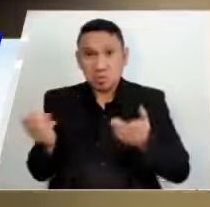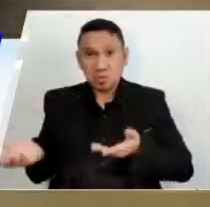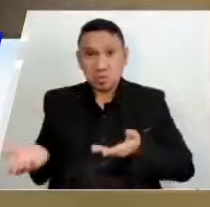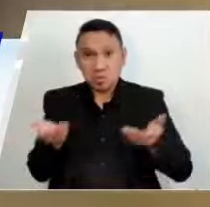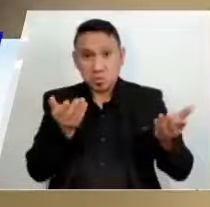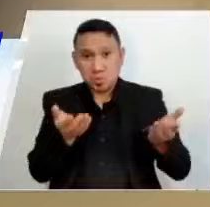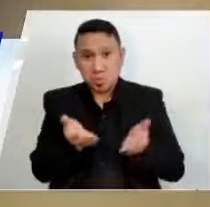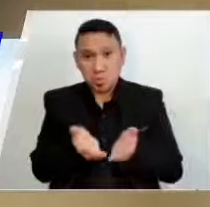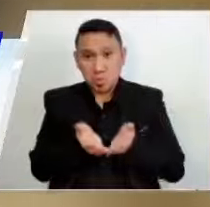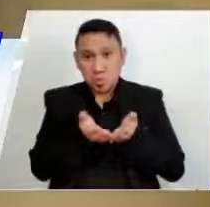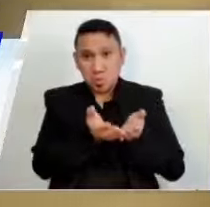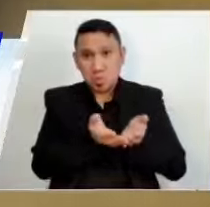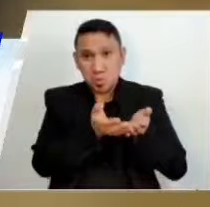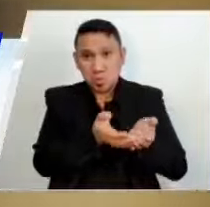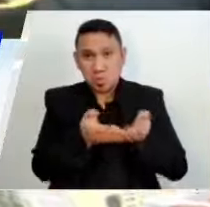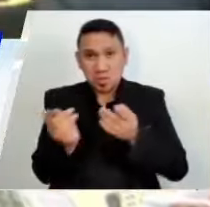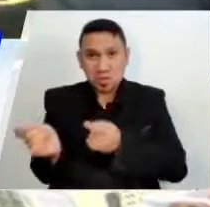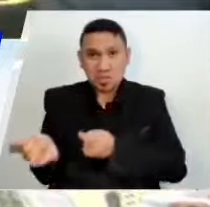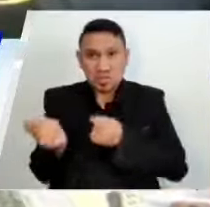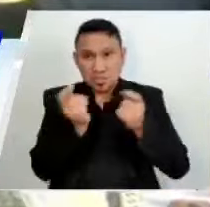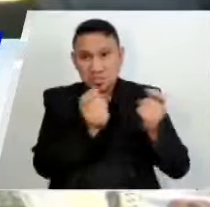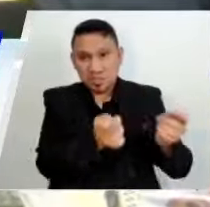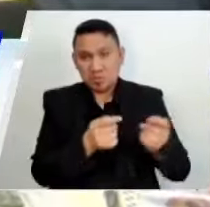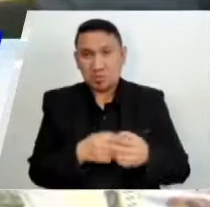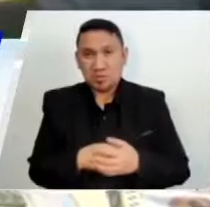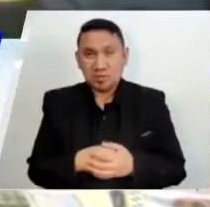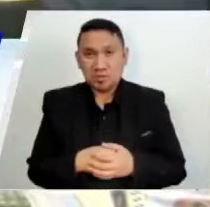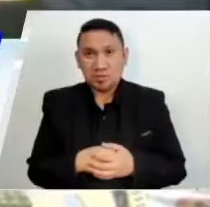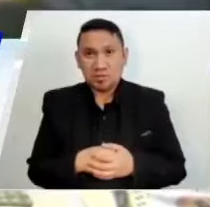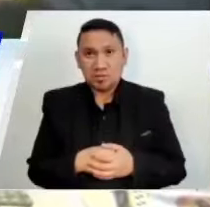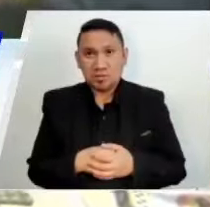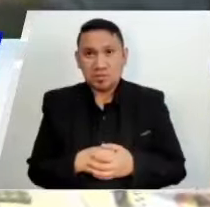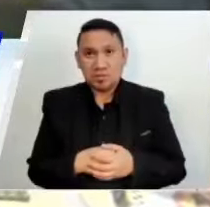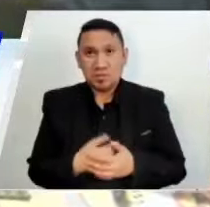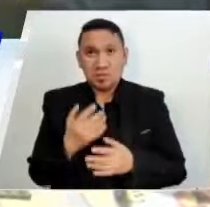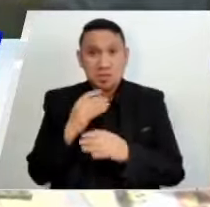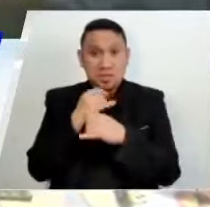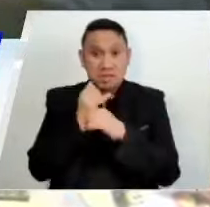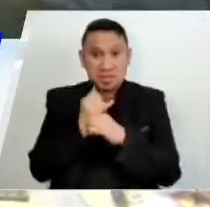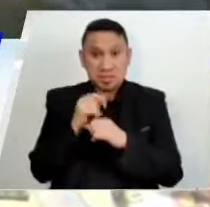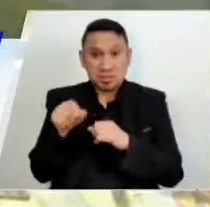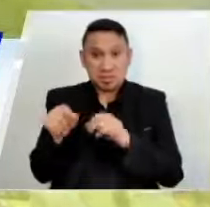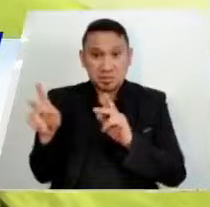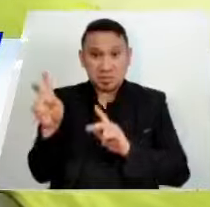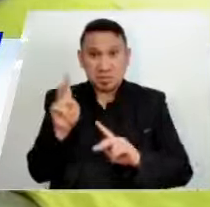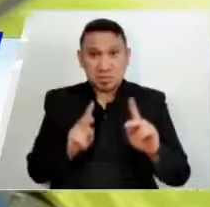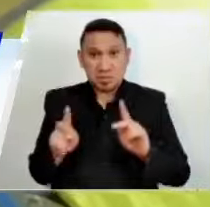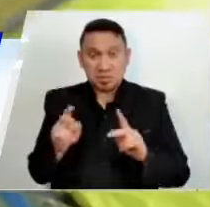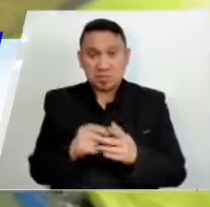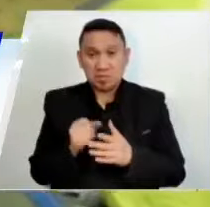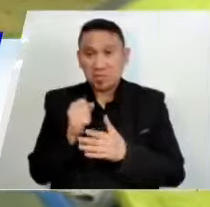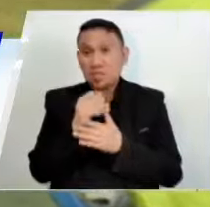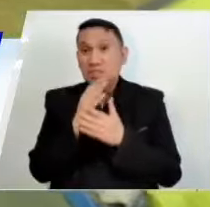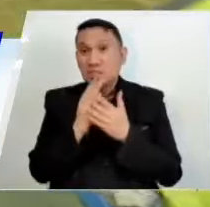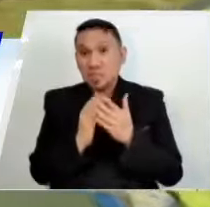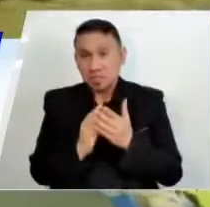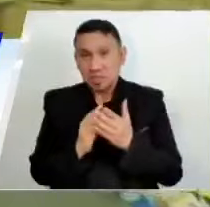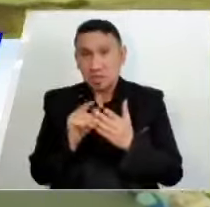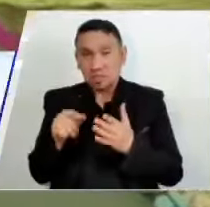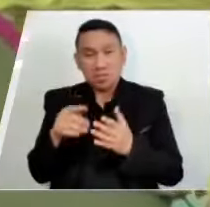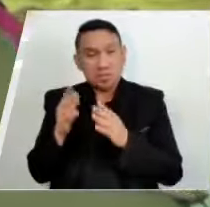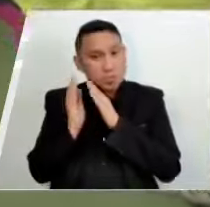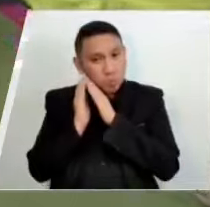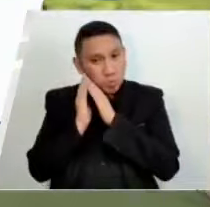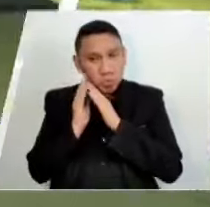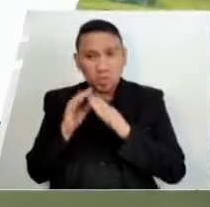mailikas mula sa Matina gravahan sa isang gym nagtungo ang mga evacuate ang ilan sa kanila natutulog sa loob ng